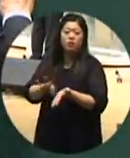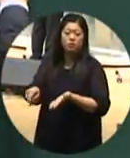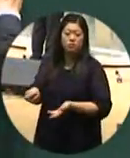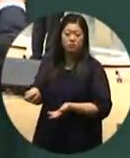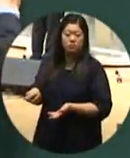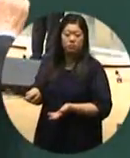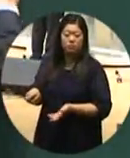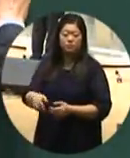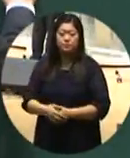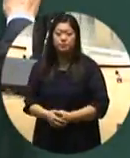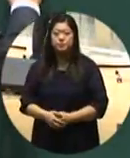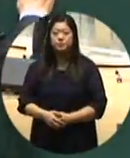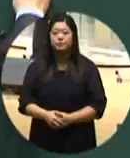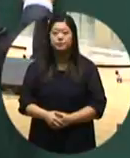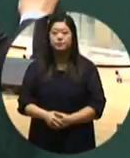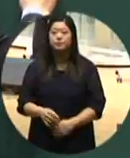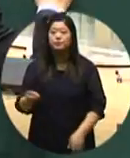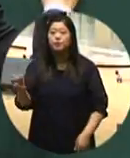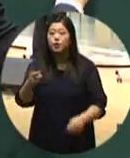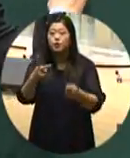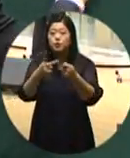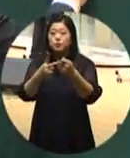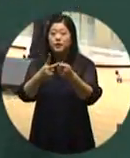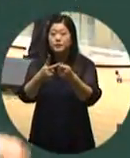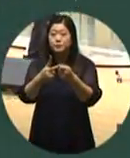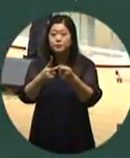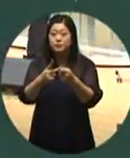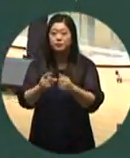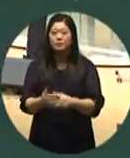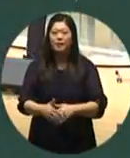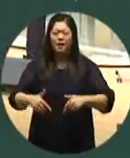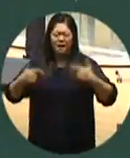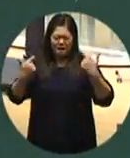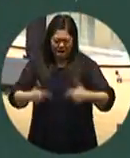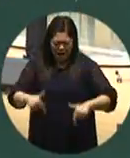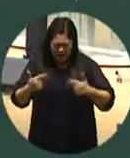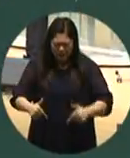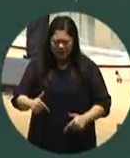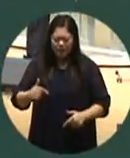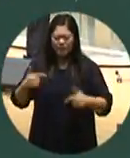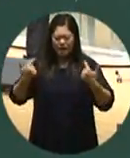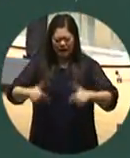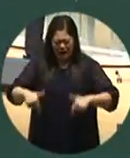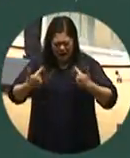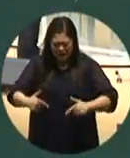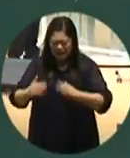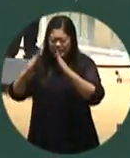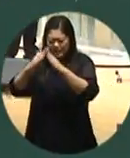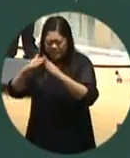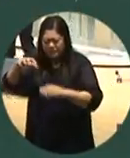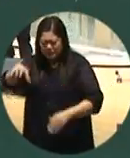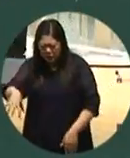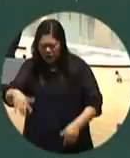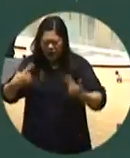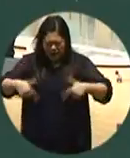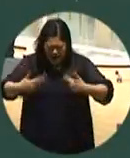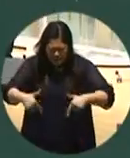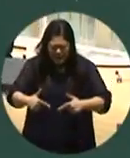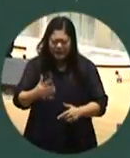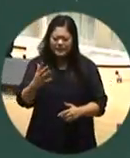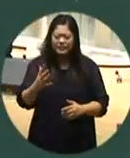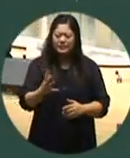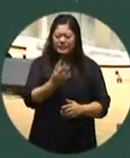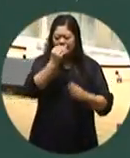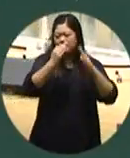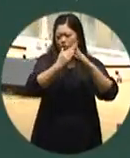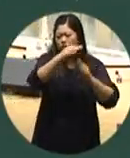saved. 드디어 뭡니까? Then finally what is it? 날마다 성전에서 날마다 집에서 In Acts chapter 2, 46 and 47 it says